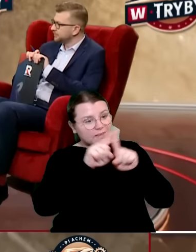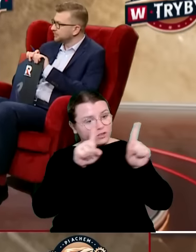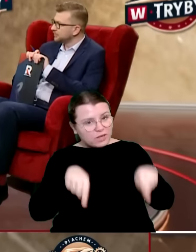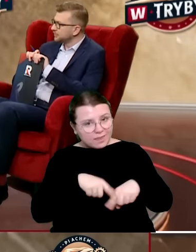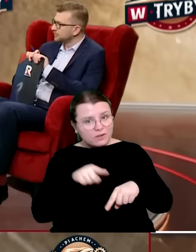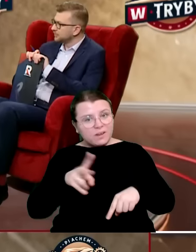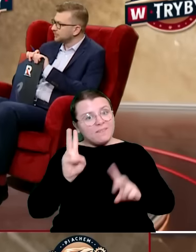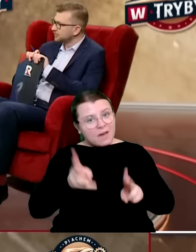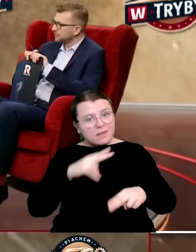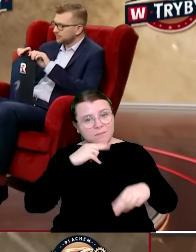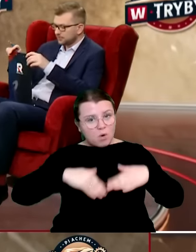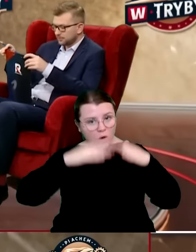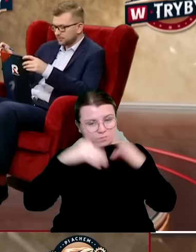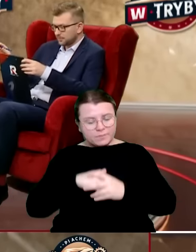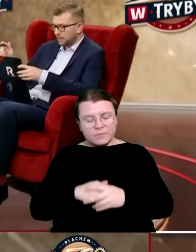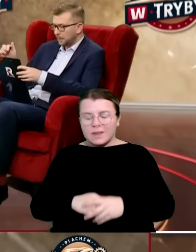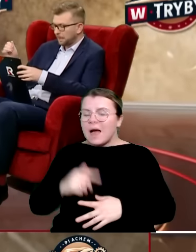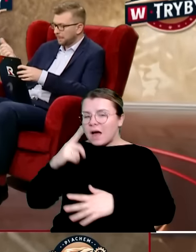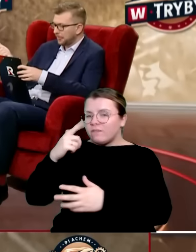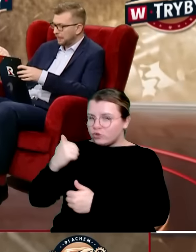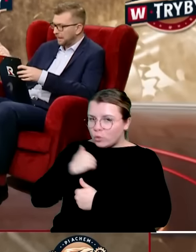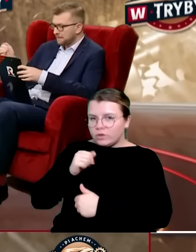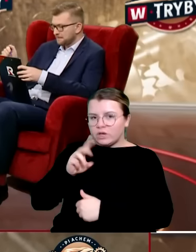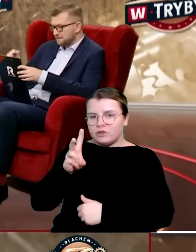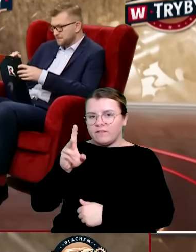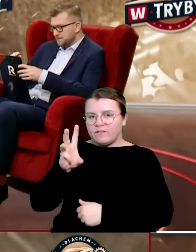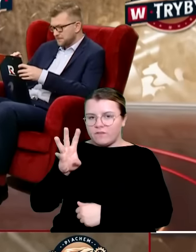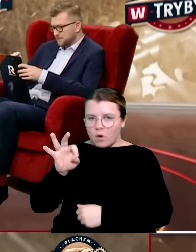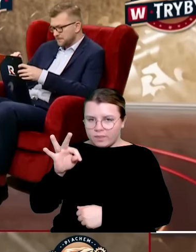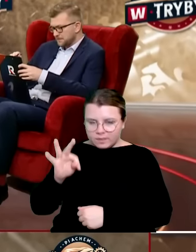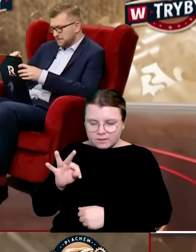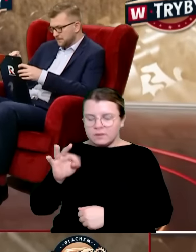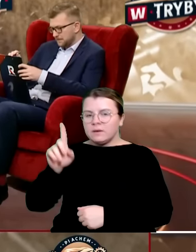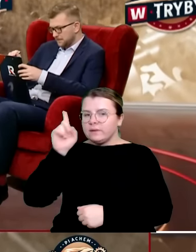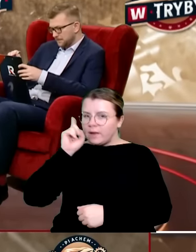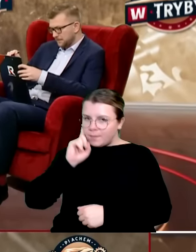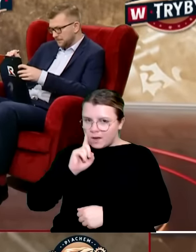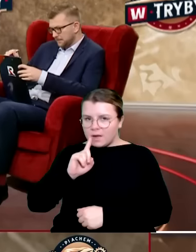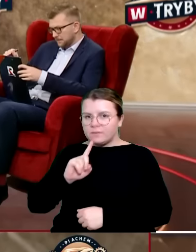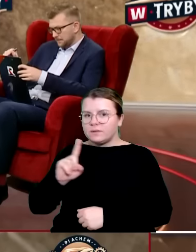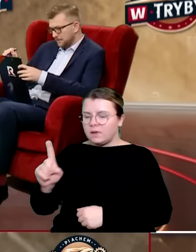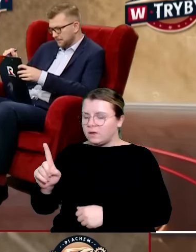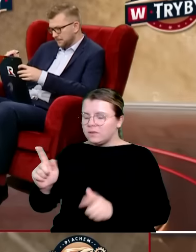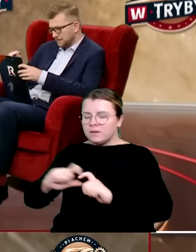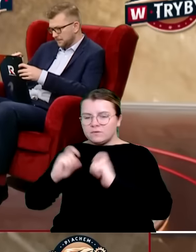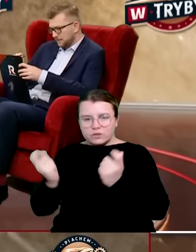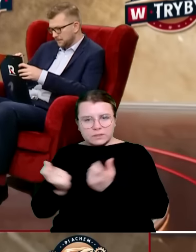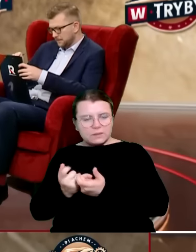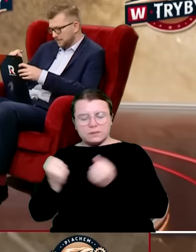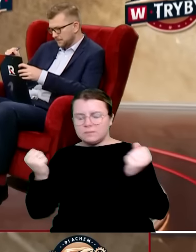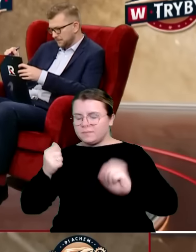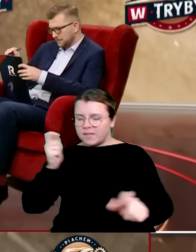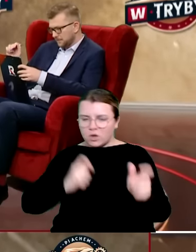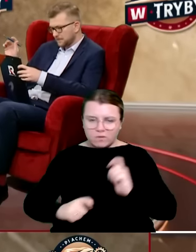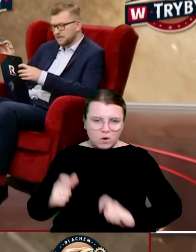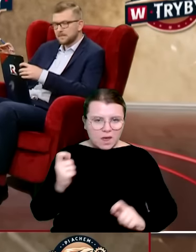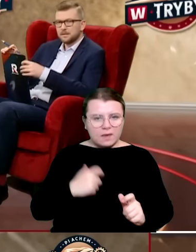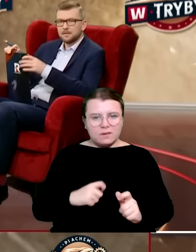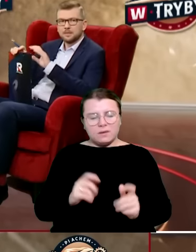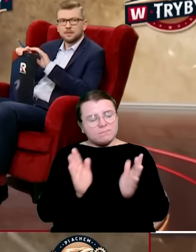udział żołnierzy WOT-u, naprawdę, tam mieszkańcy widziałem, po prostu nosili na rękach tych żołnierzy, cukierki im przynosili, no po prostu